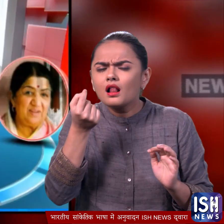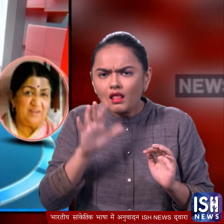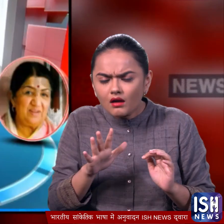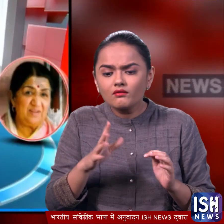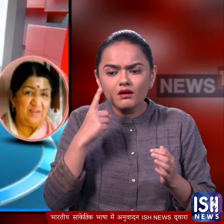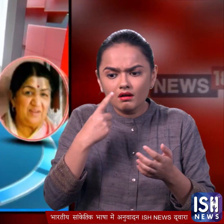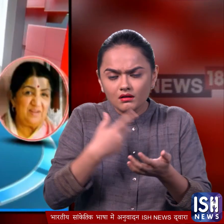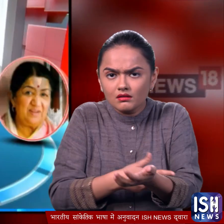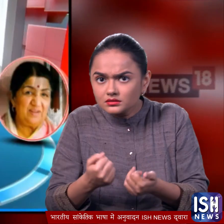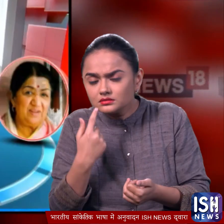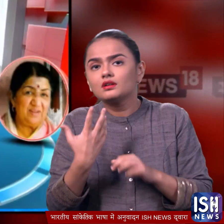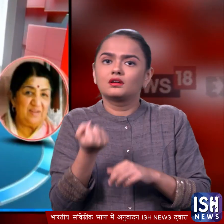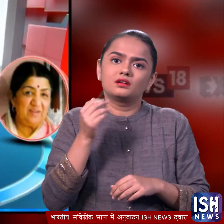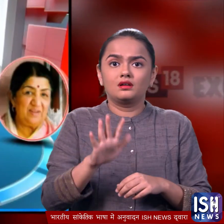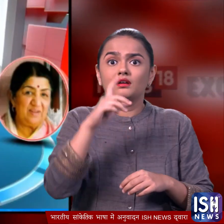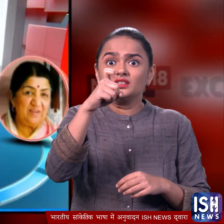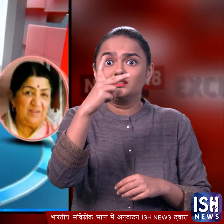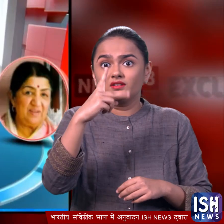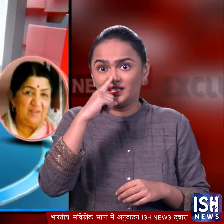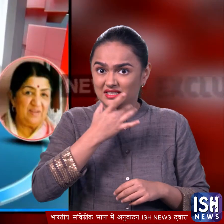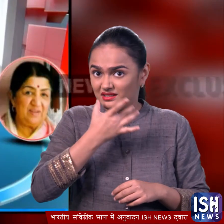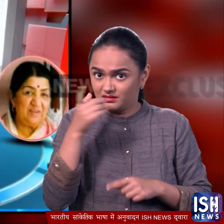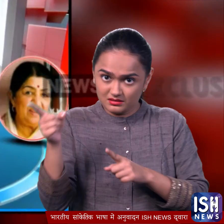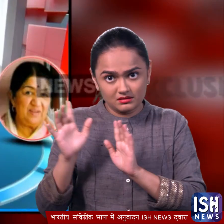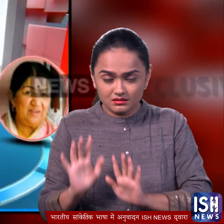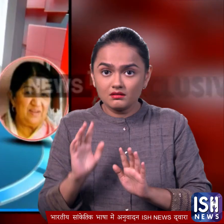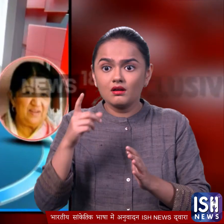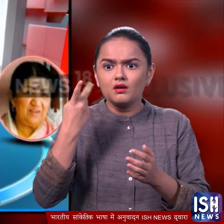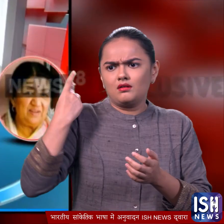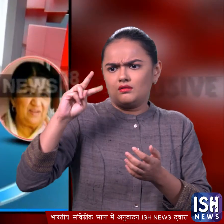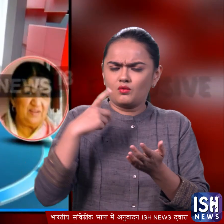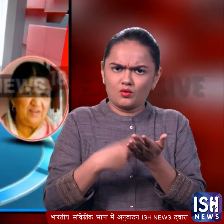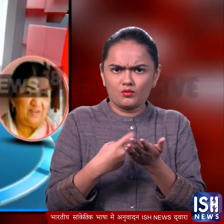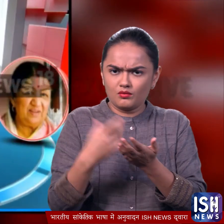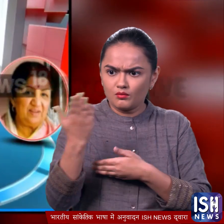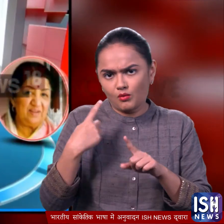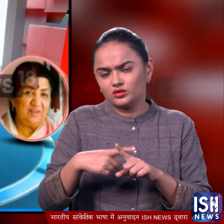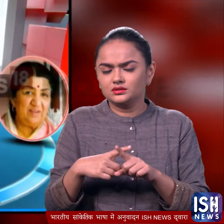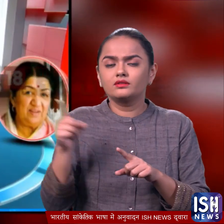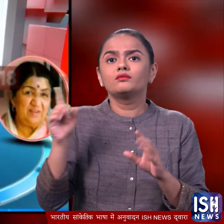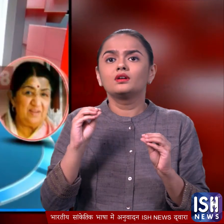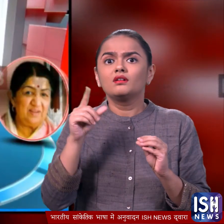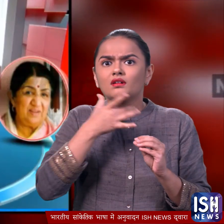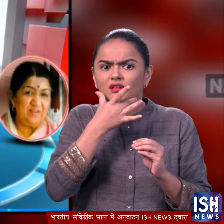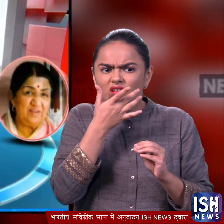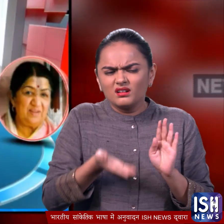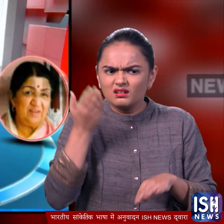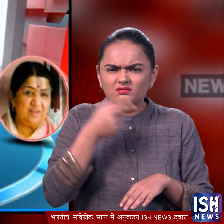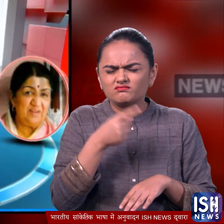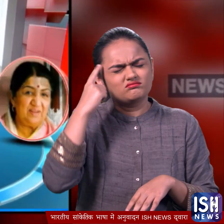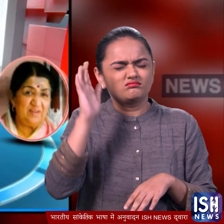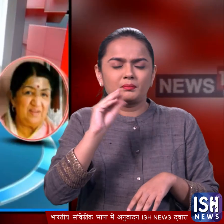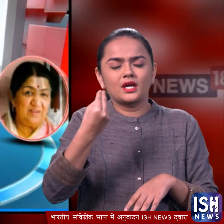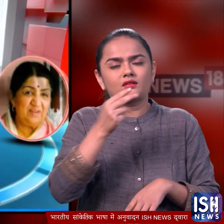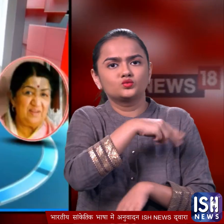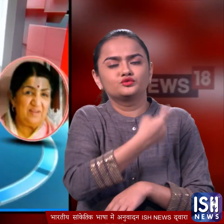गए। 92 साल की गायिका की कोरोना रिपोर्ट 2 दिन पहले पॉजिटिव आई थी, जिसके बाद लता मंगेशकर के घर वालों ने उनकी उम्र को ध्यान